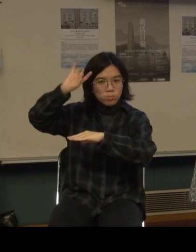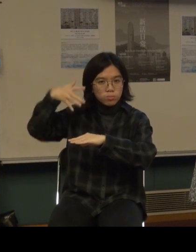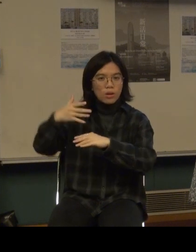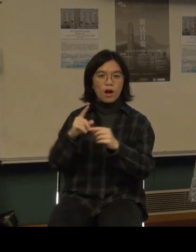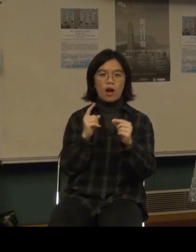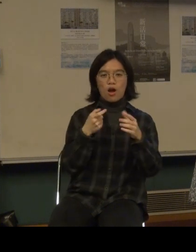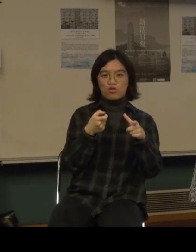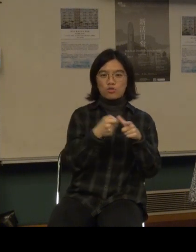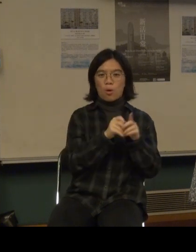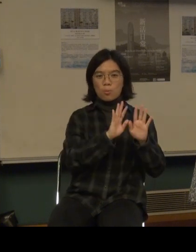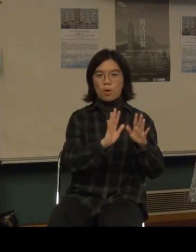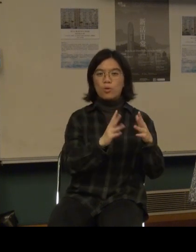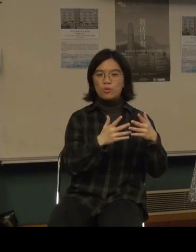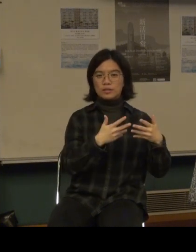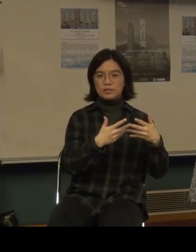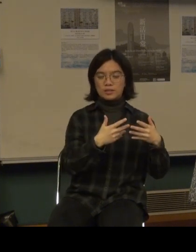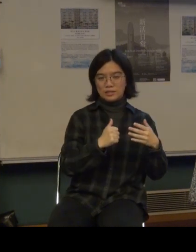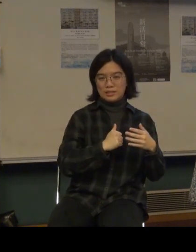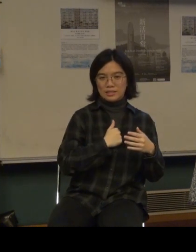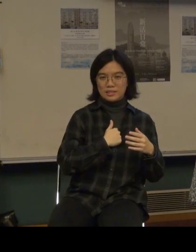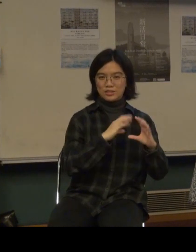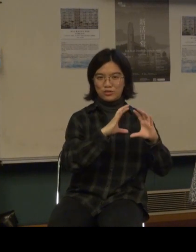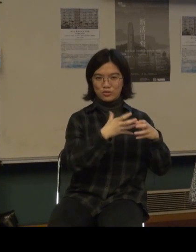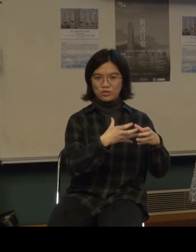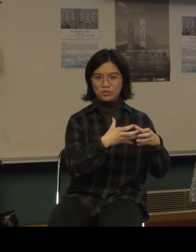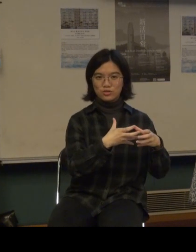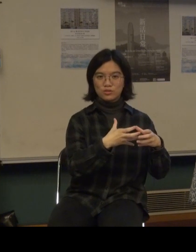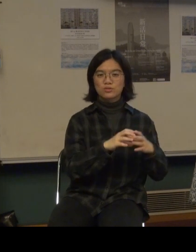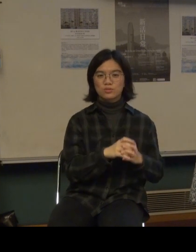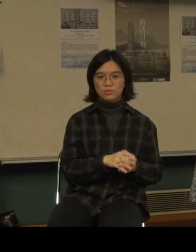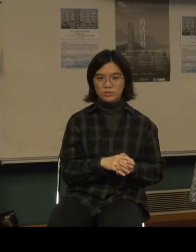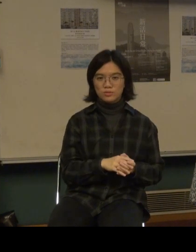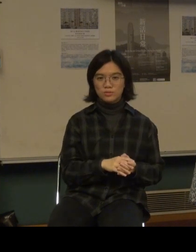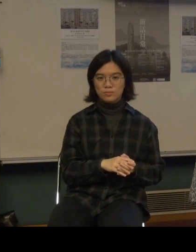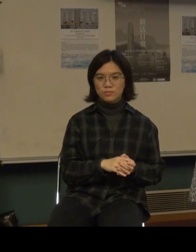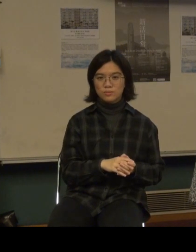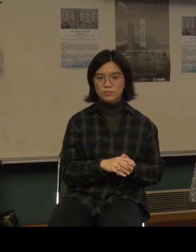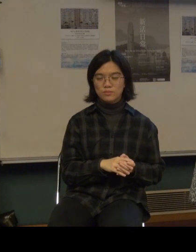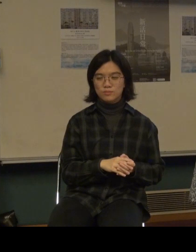我哋所講嘅設計呢、這個